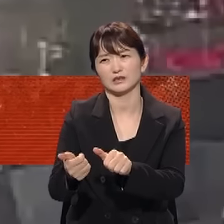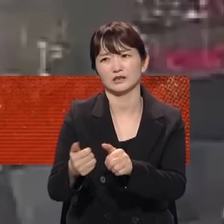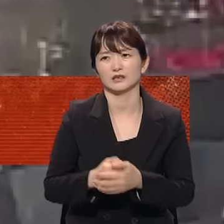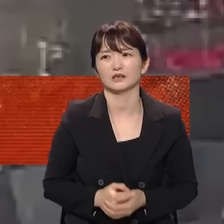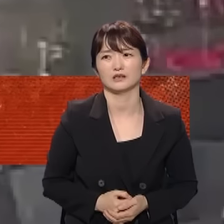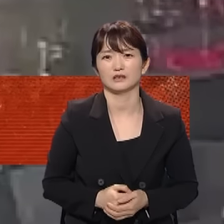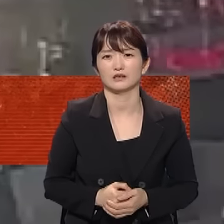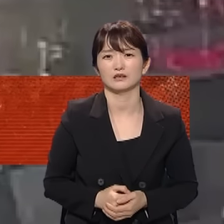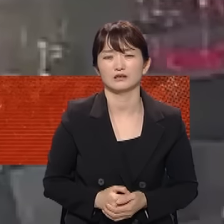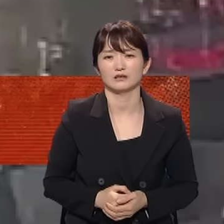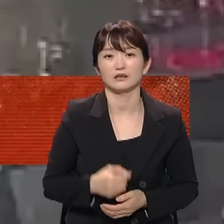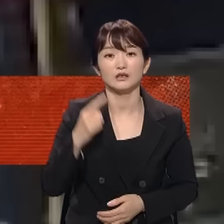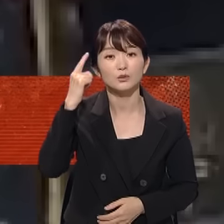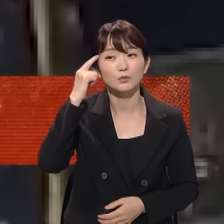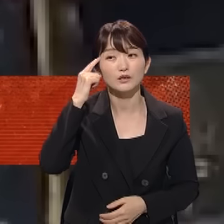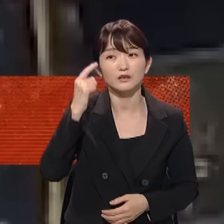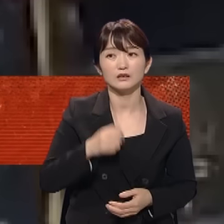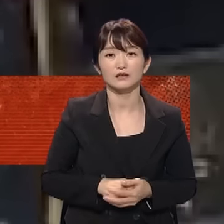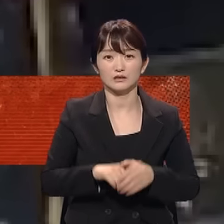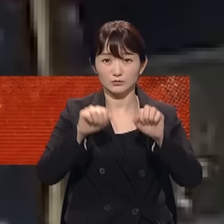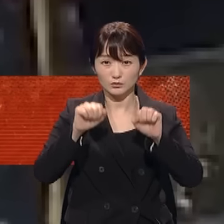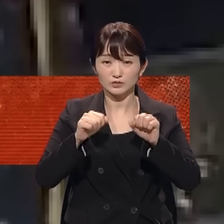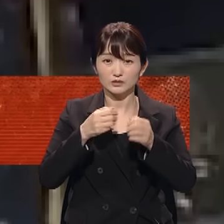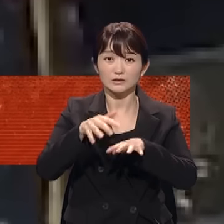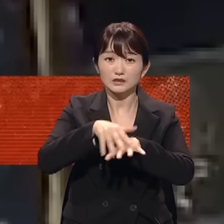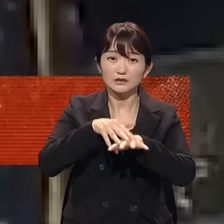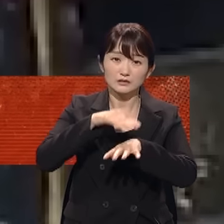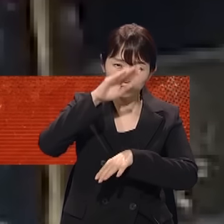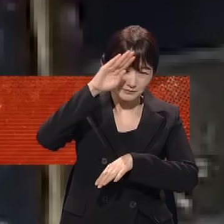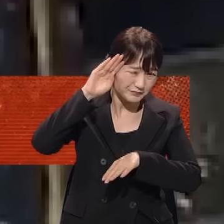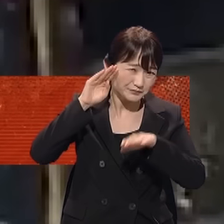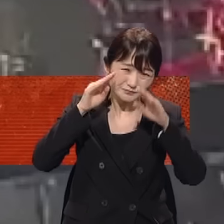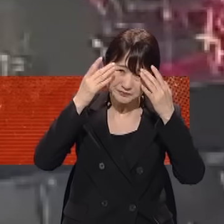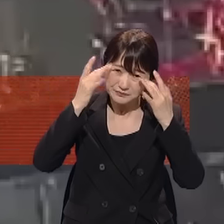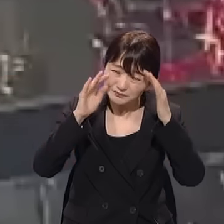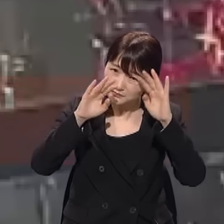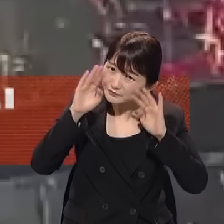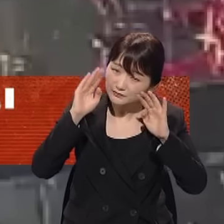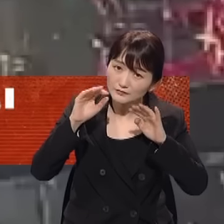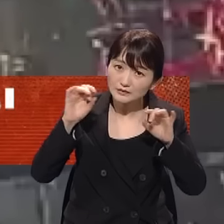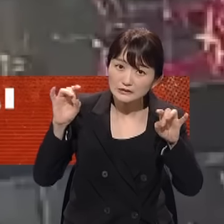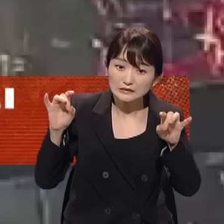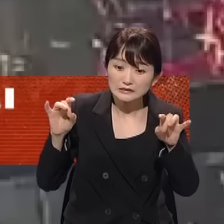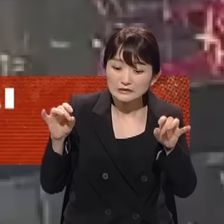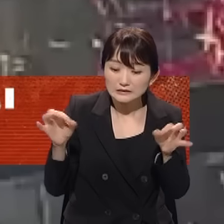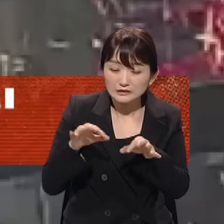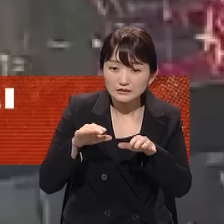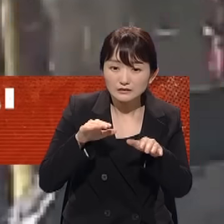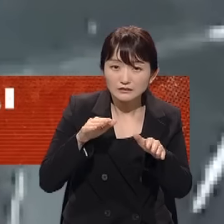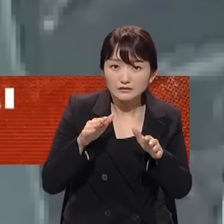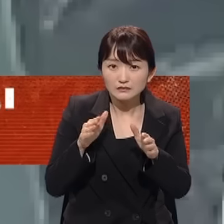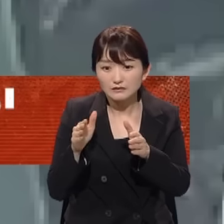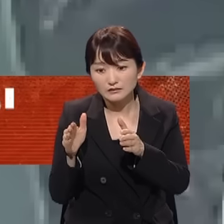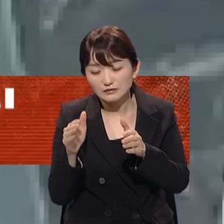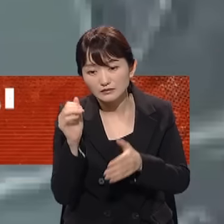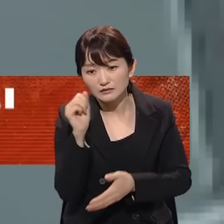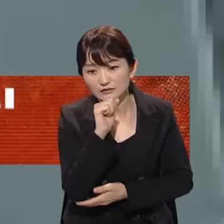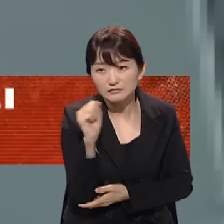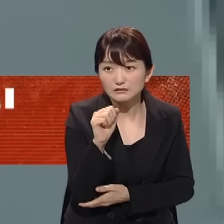합니다. 자, 이게 왜 그렇게 됐냐면 운동 중 수건으로 땀을 닦다가 잠깐 균형을 잃은 게 밀려났던